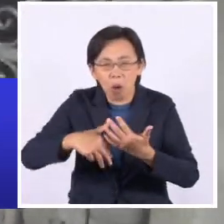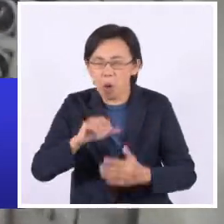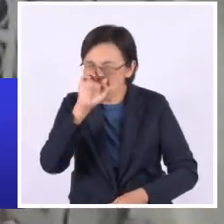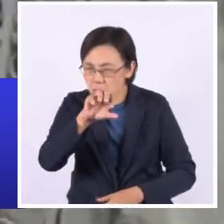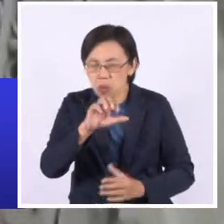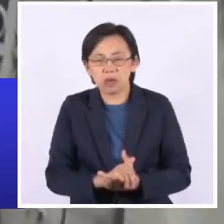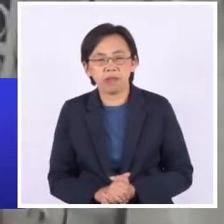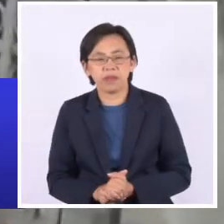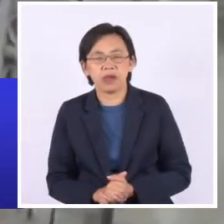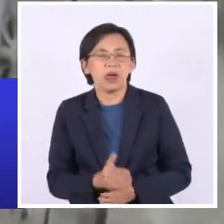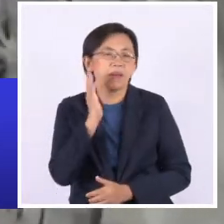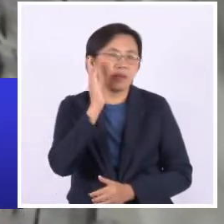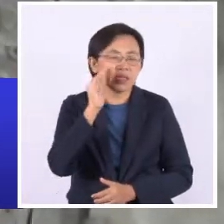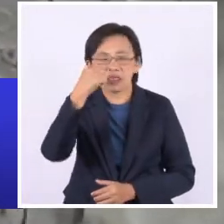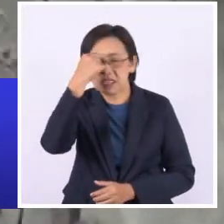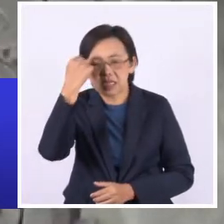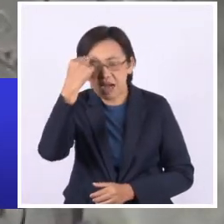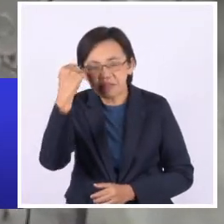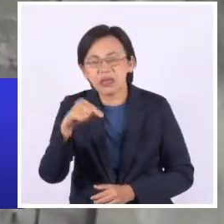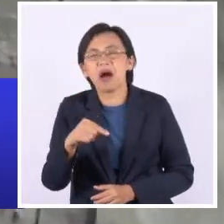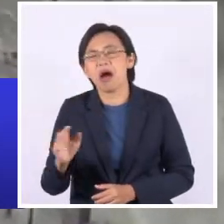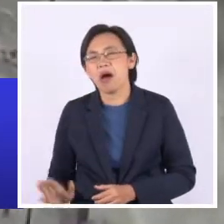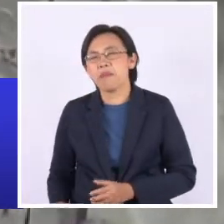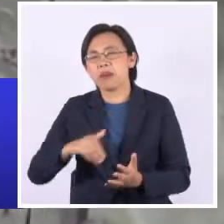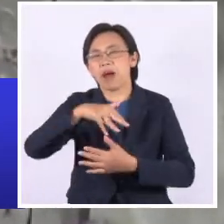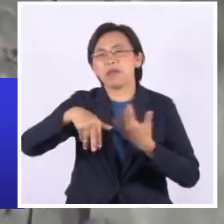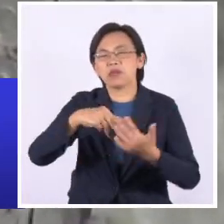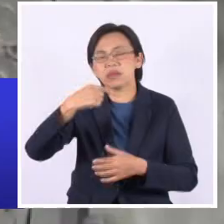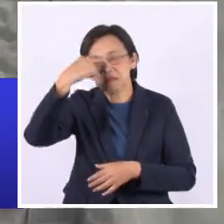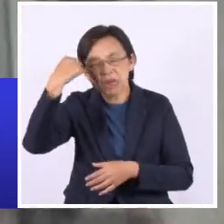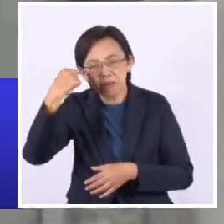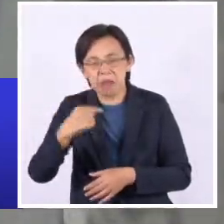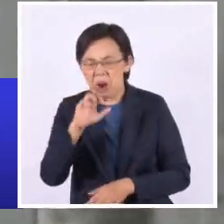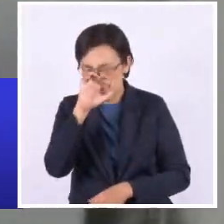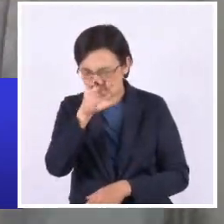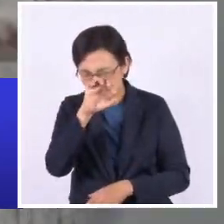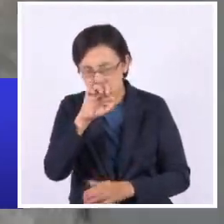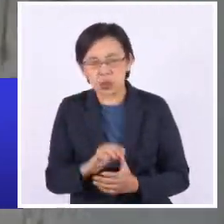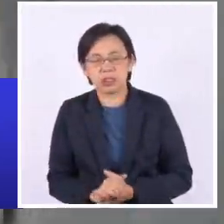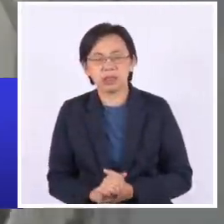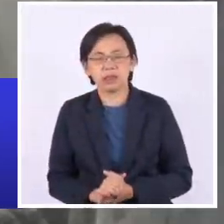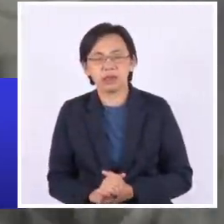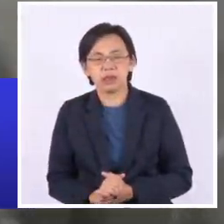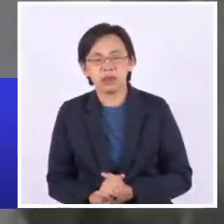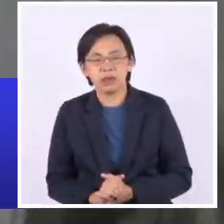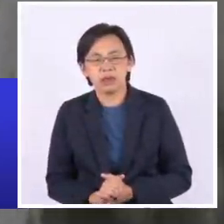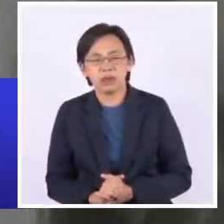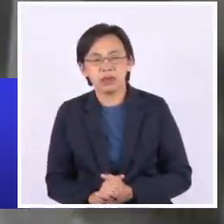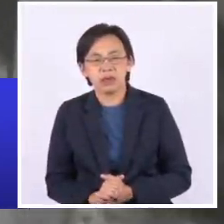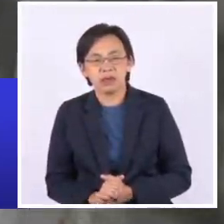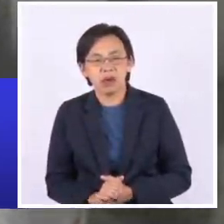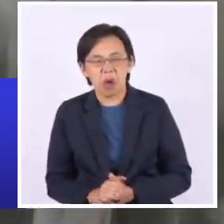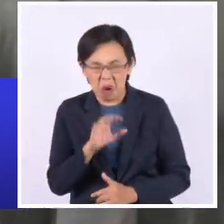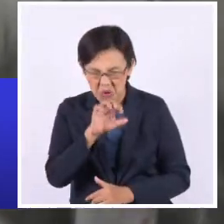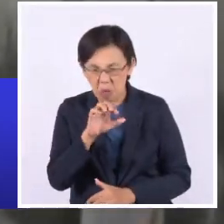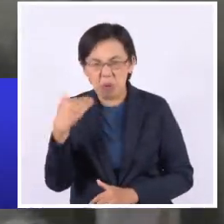เป็นเพศผู้สีดำเป็นนั่นแหละเป็นผสมนะคะล็อตไวเลอร์ก็ไม่ได้เป็นล็อตไวเลอร์แท้หรอกแต่ว่ามันน่าจะมีความเป็นแบบนักล่าความดุอะไร